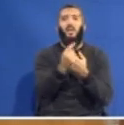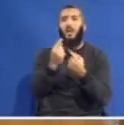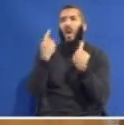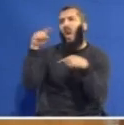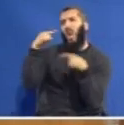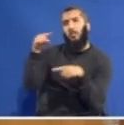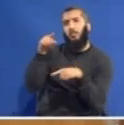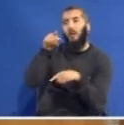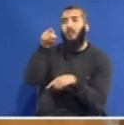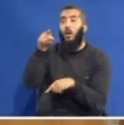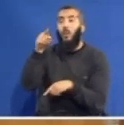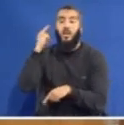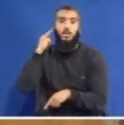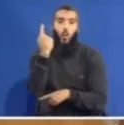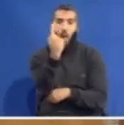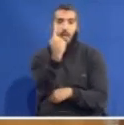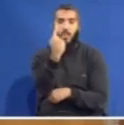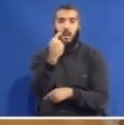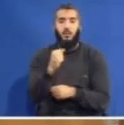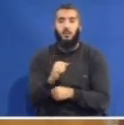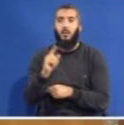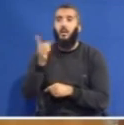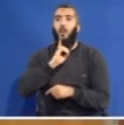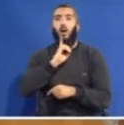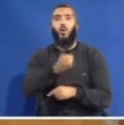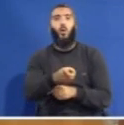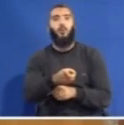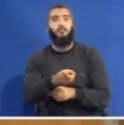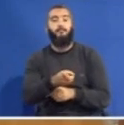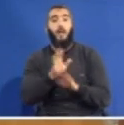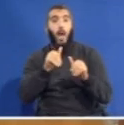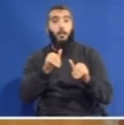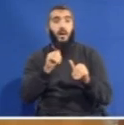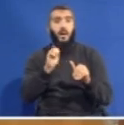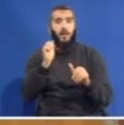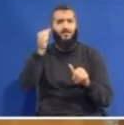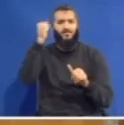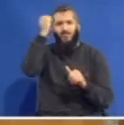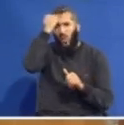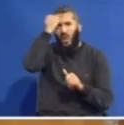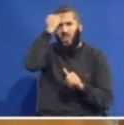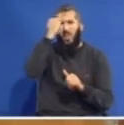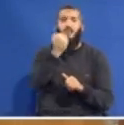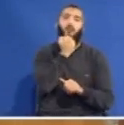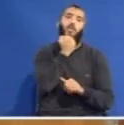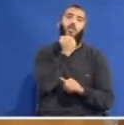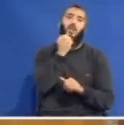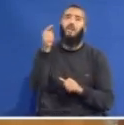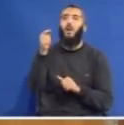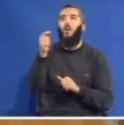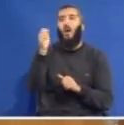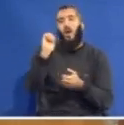ثم أدرك خطأه وش عملت أنا أصدر حكما ولما أدرك خطأه تاب لله تعالى